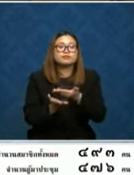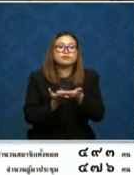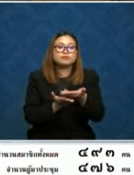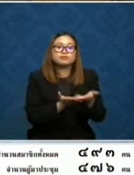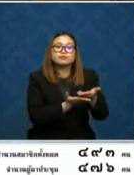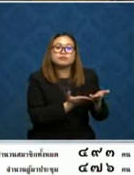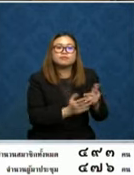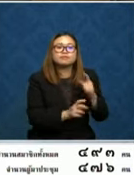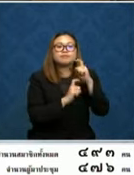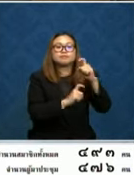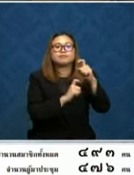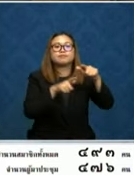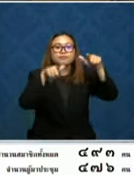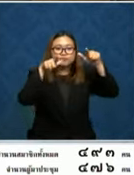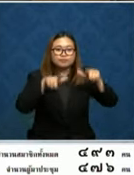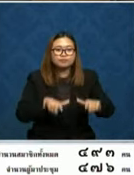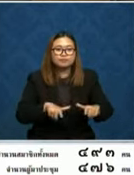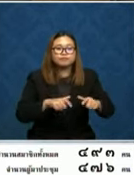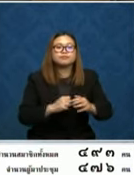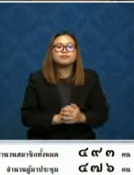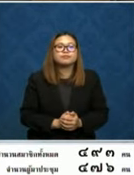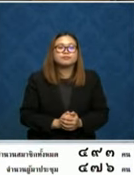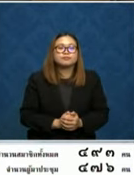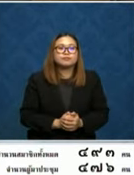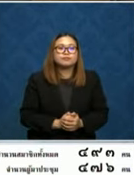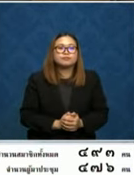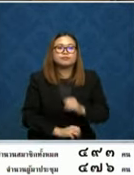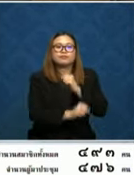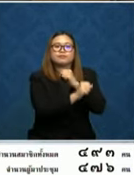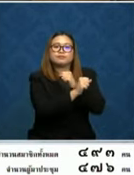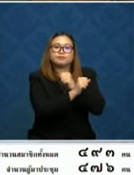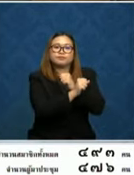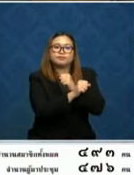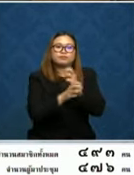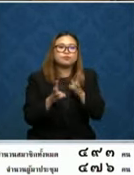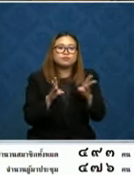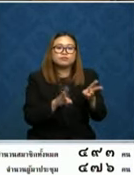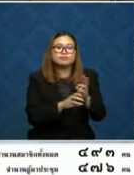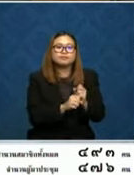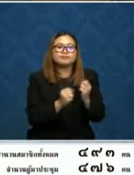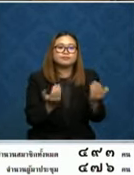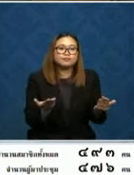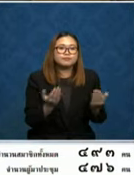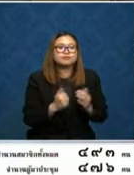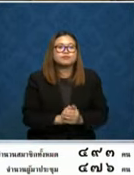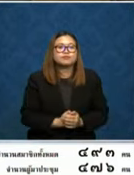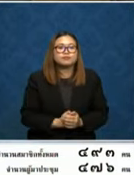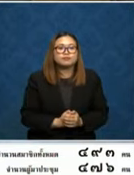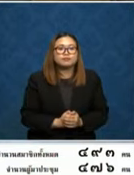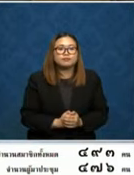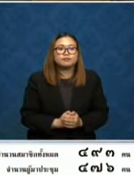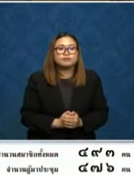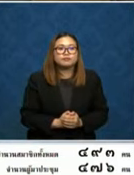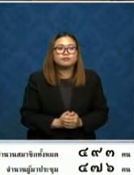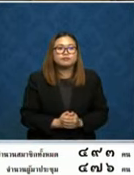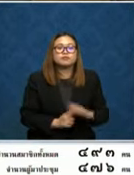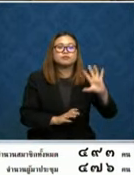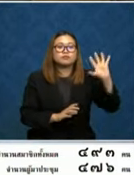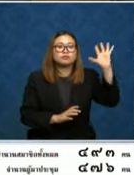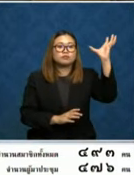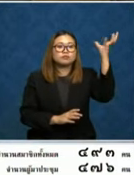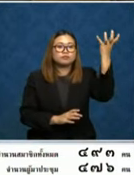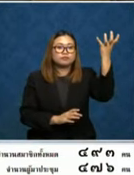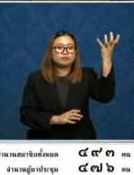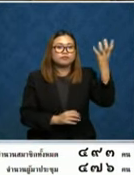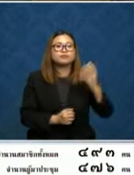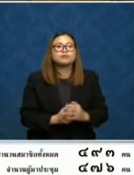ความเสี่ยงของการบินของเราได้อย่างไรบ้างสายการบินเครื่องบินที่ผลิตอยู่ในโลกนะครับท่านประ